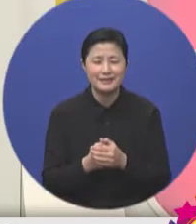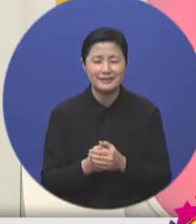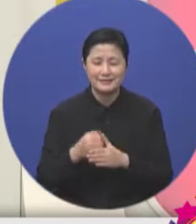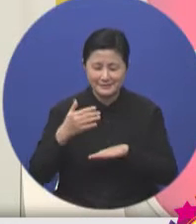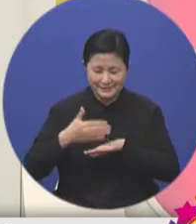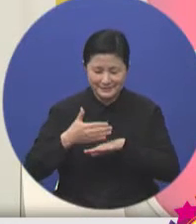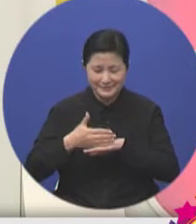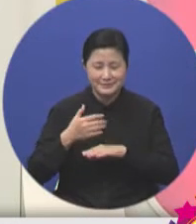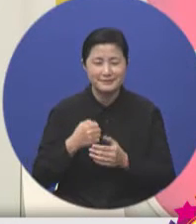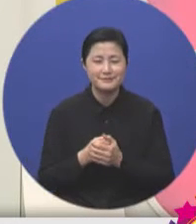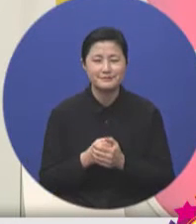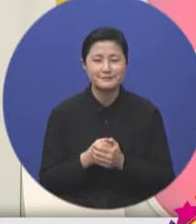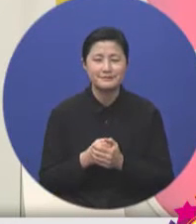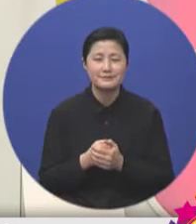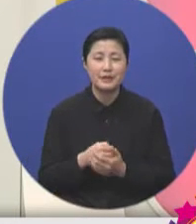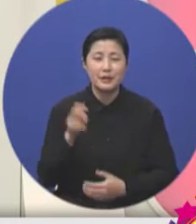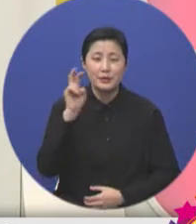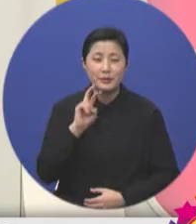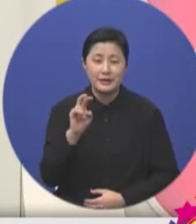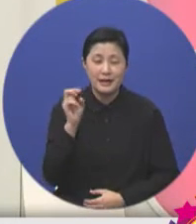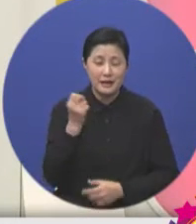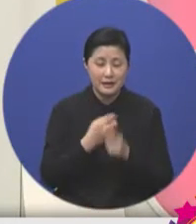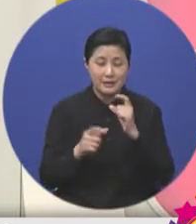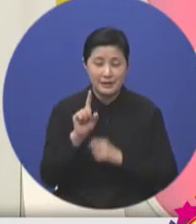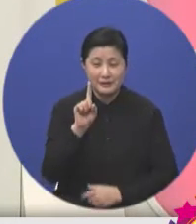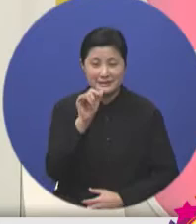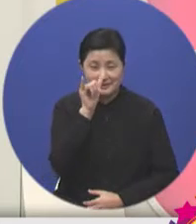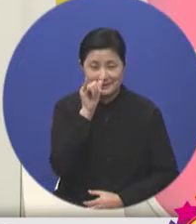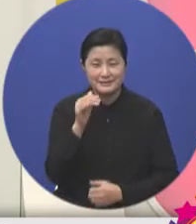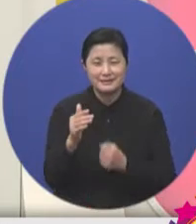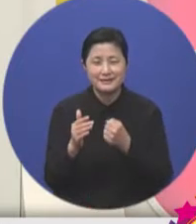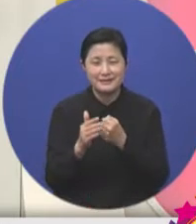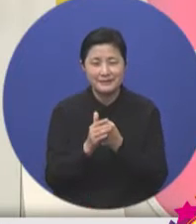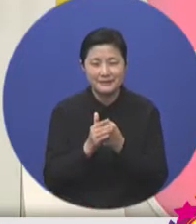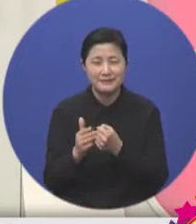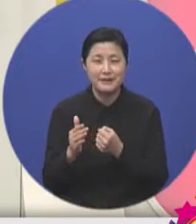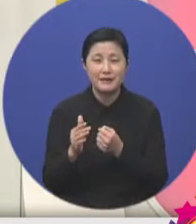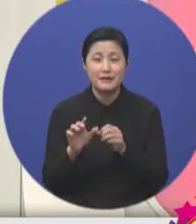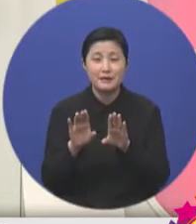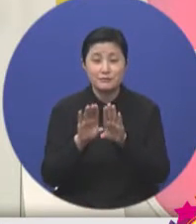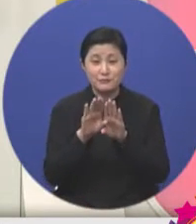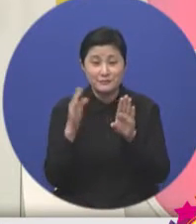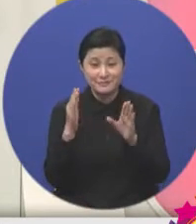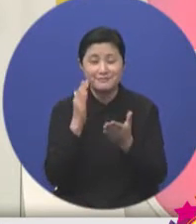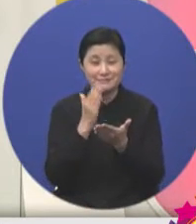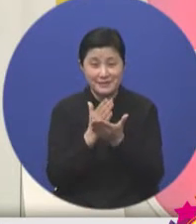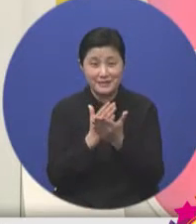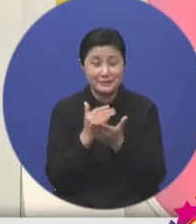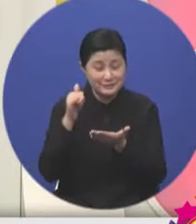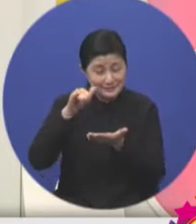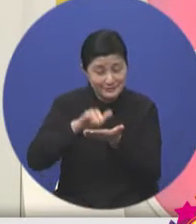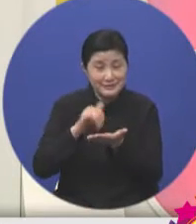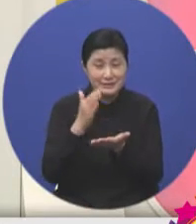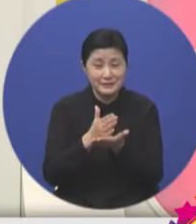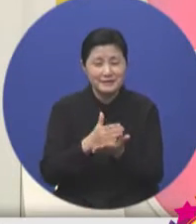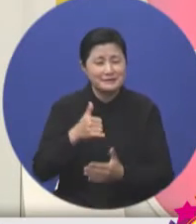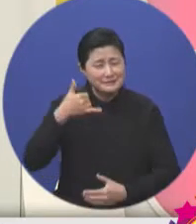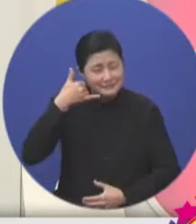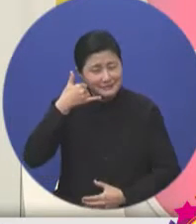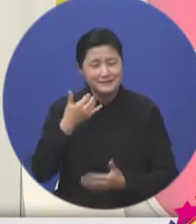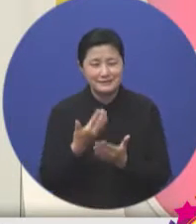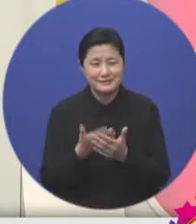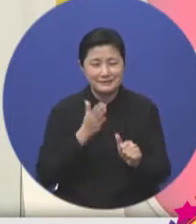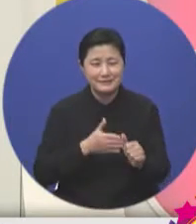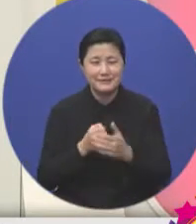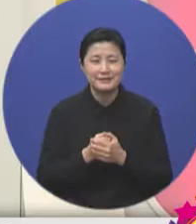축하드립니다. 고맙습니다. 앵콜송 있으니까. 네네. 저기 문 열면 안 되고 수화기 놓으면 안 돼요. 계속 들고 계셔야